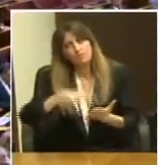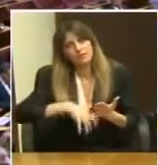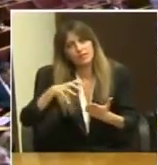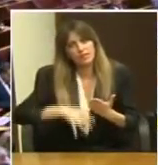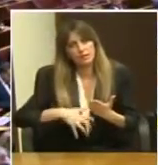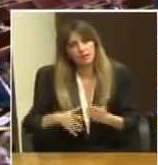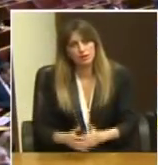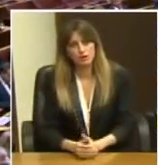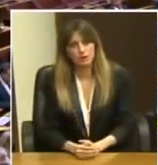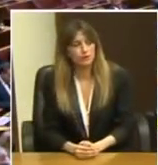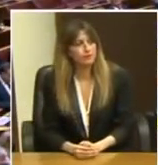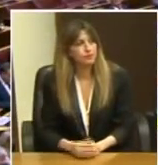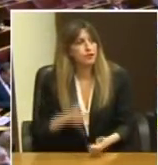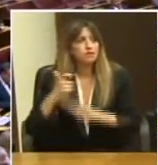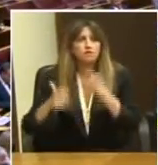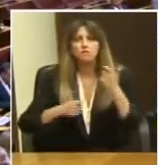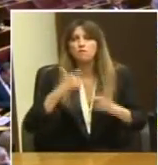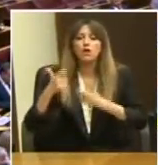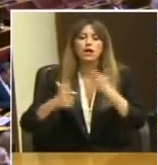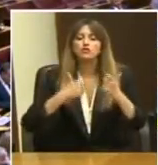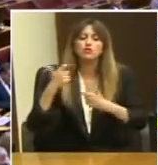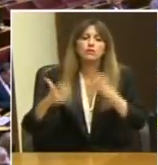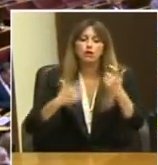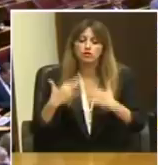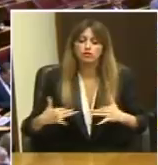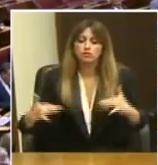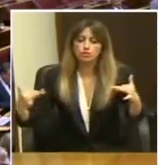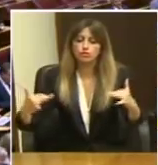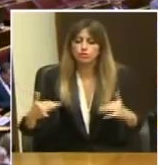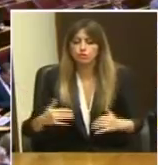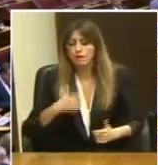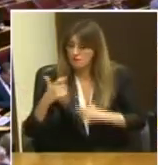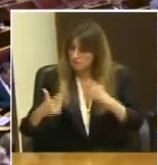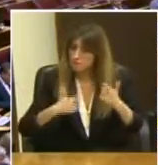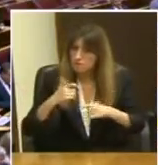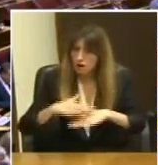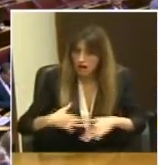Φωνάζετε. Παρακαλώ. Φωνάζετε. Σας παρακαλώ. Φωνάζετε. Κύριε